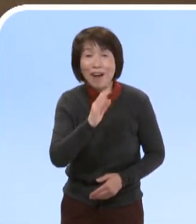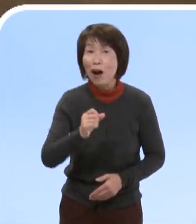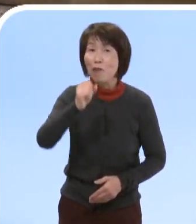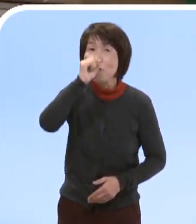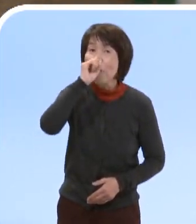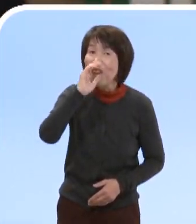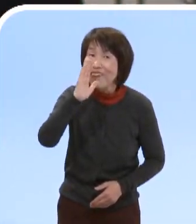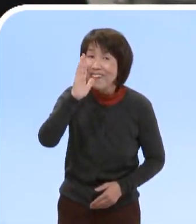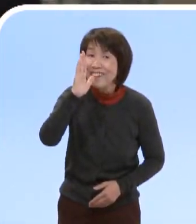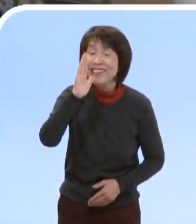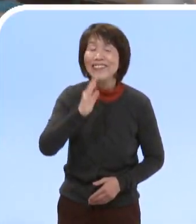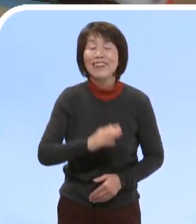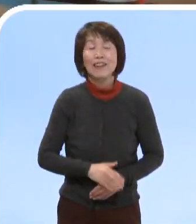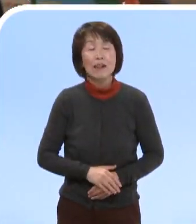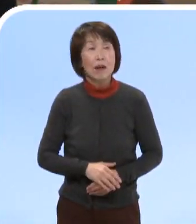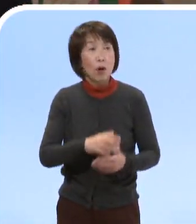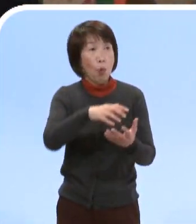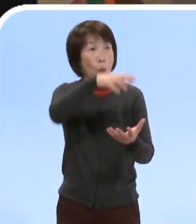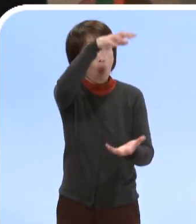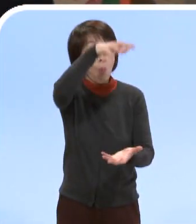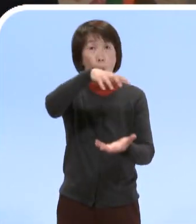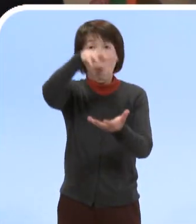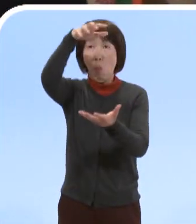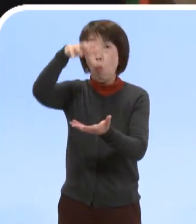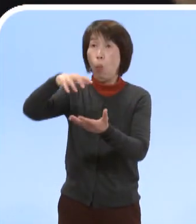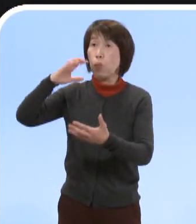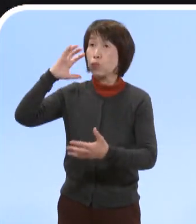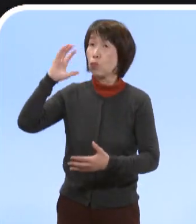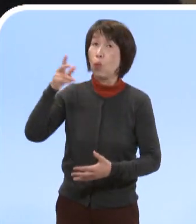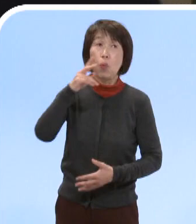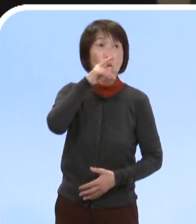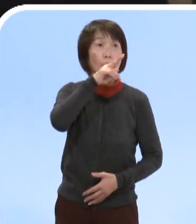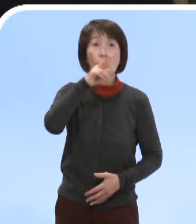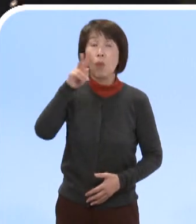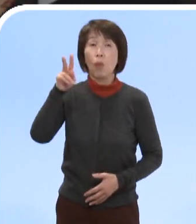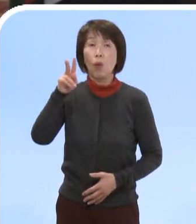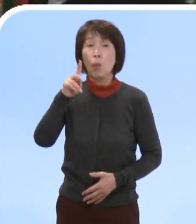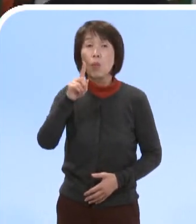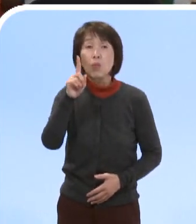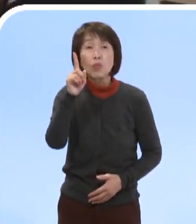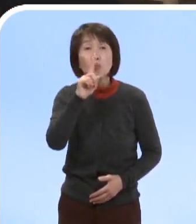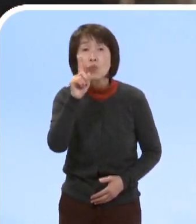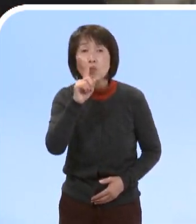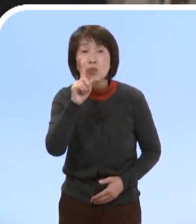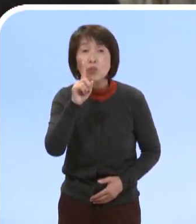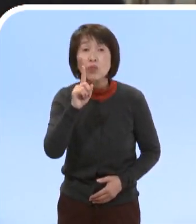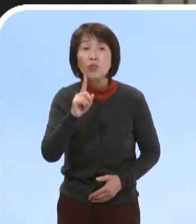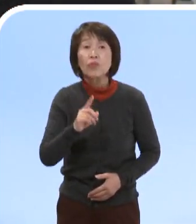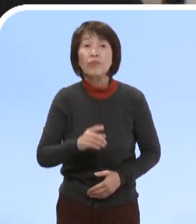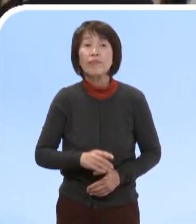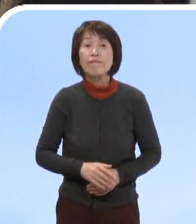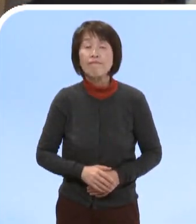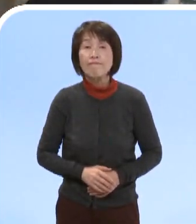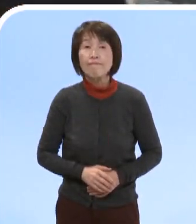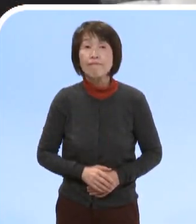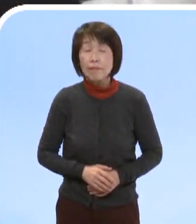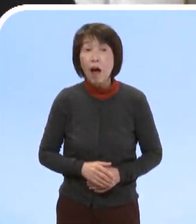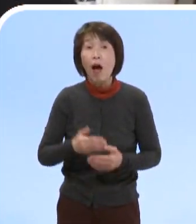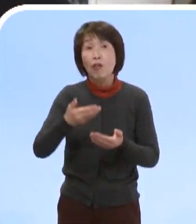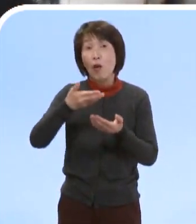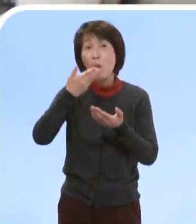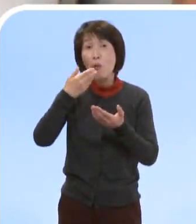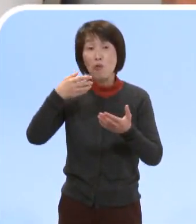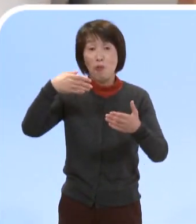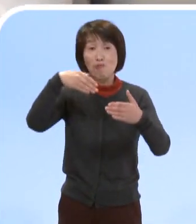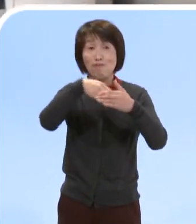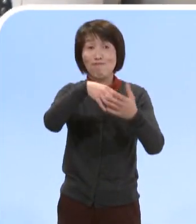しくお願いします。すごい量の段ボールがあるんですけど、はい、これは何が入ってる段ボールなんですか。 みんな